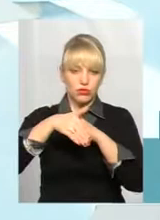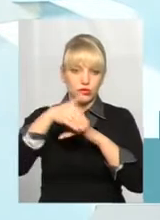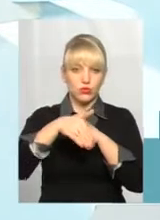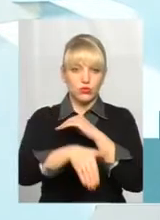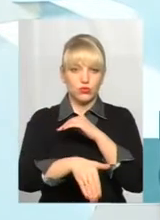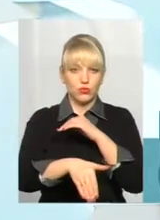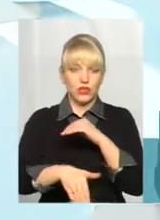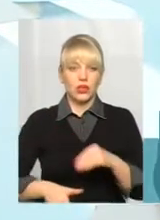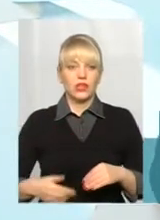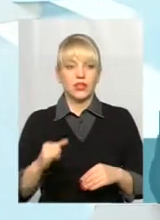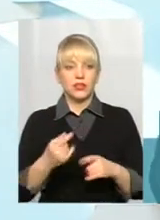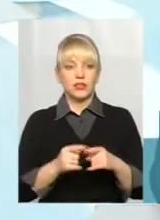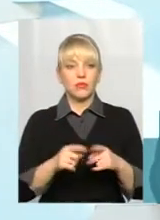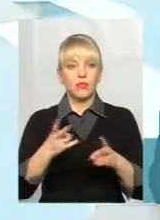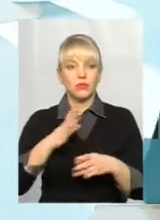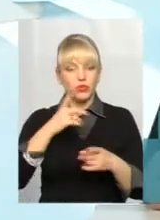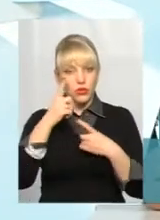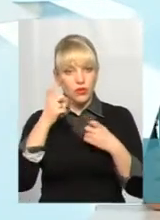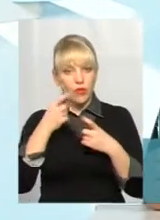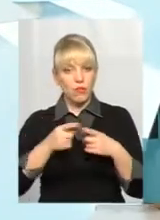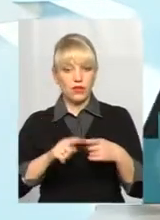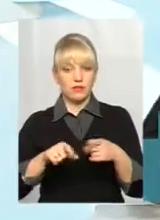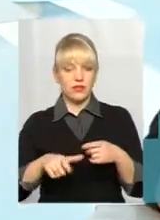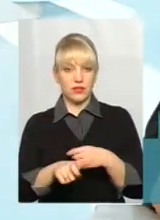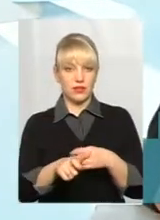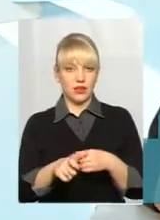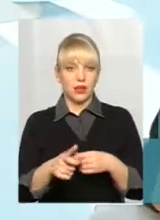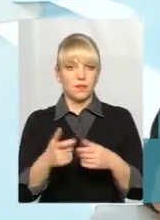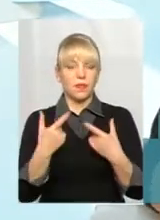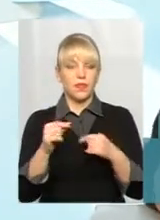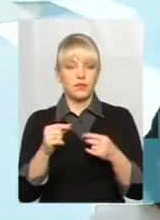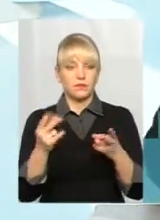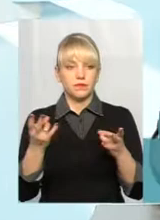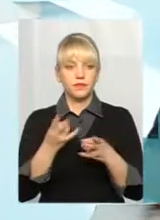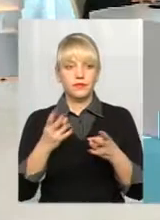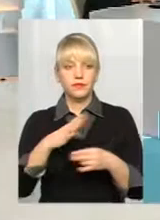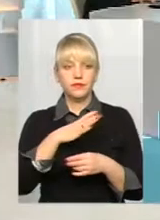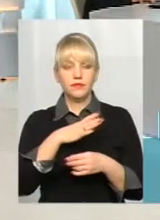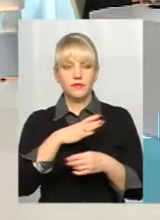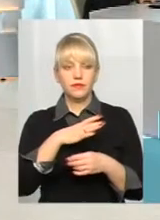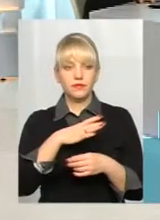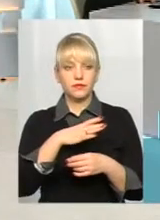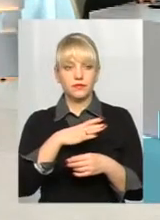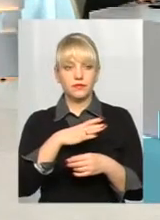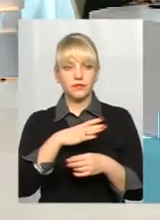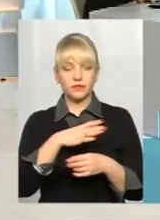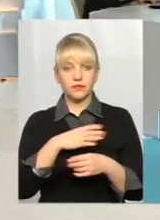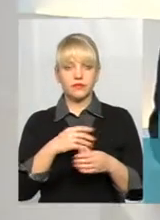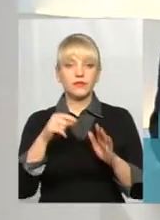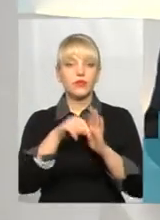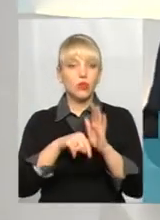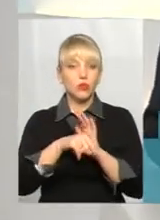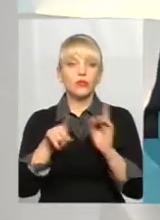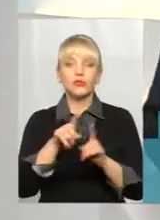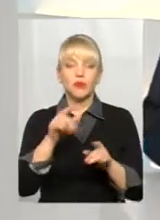І це вже має бути інформація. Так? І де вона має тобто, тобто дуже багато